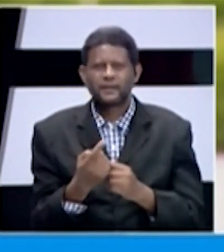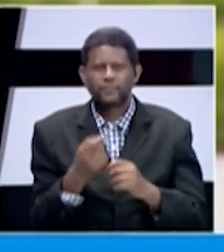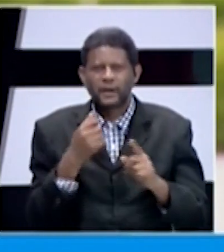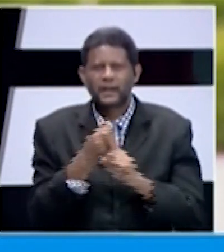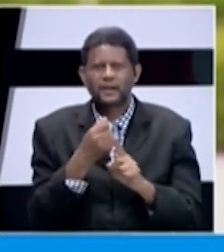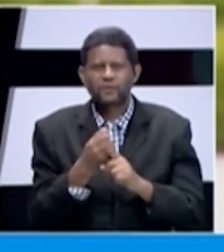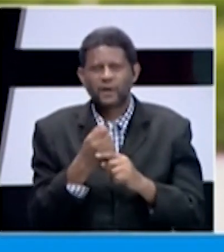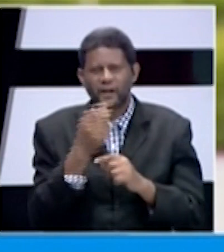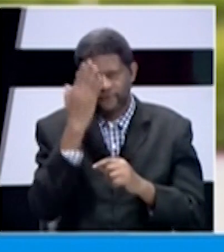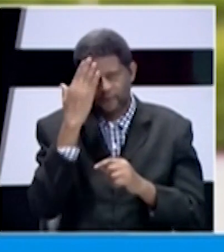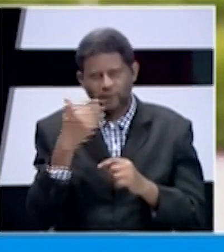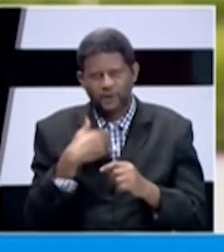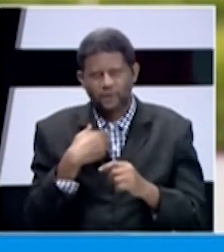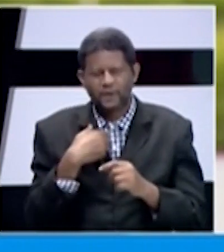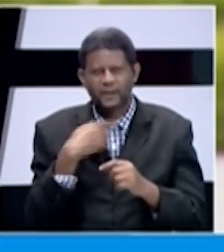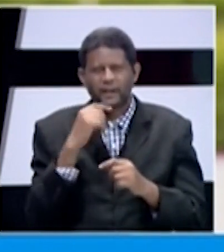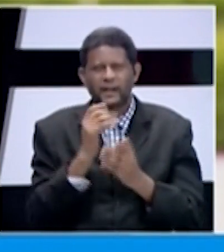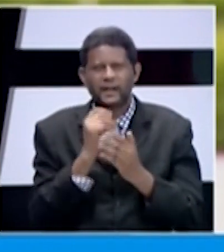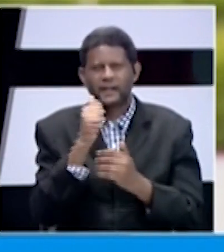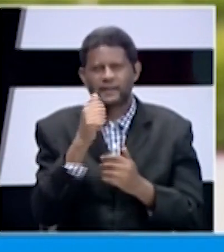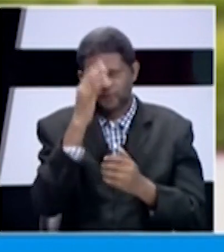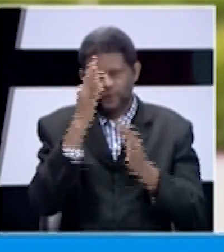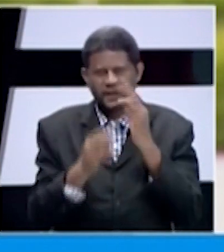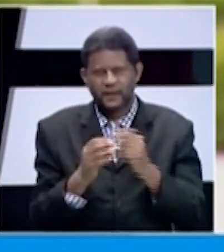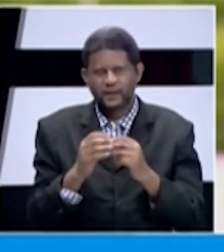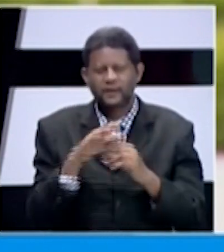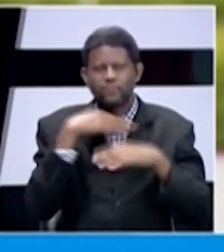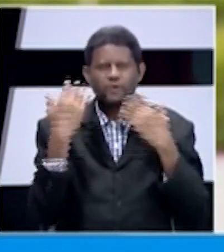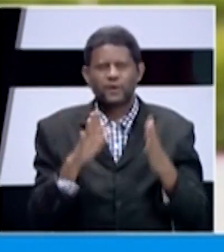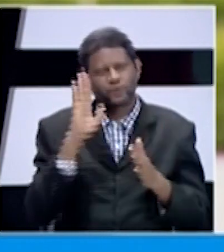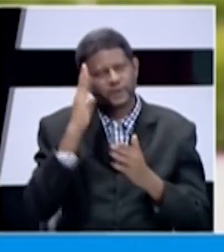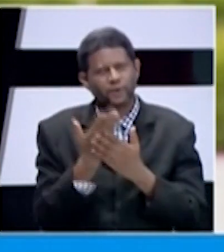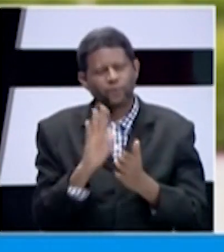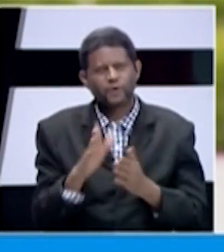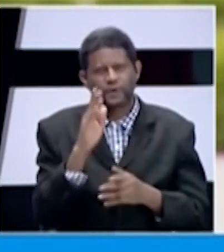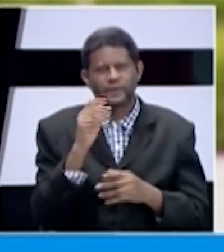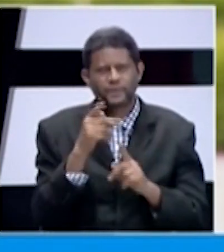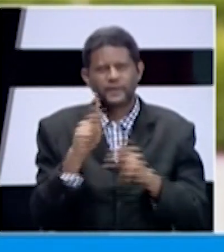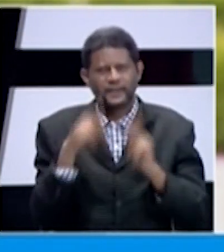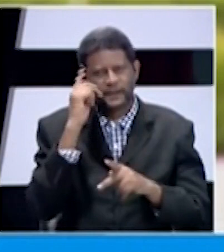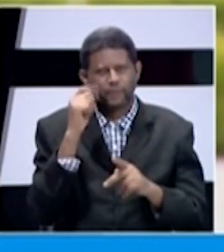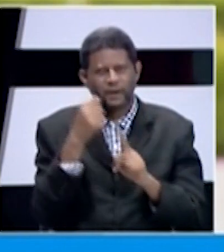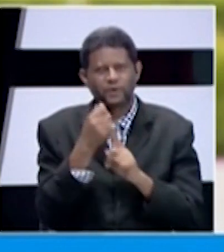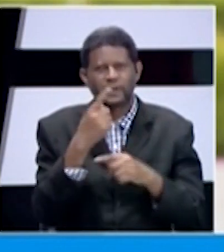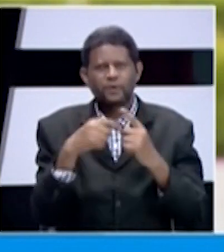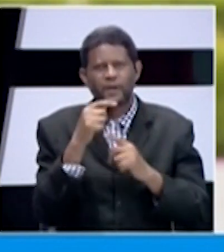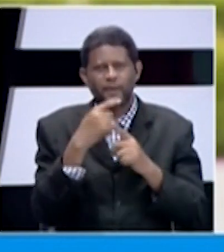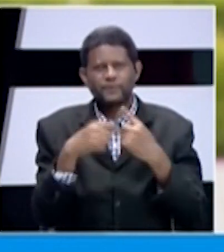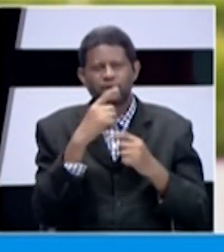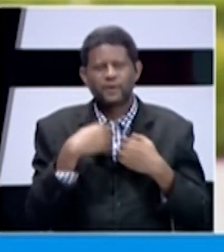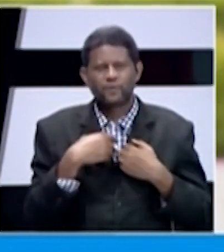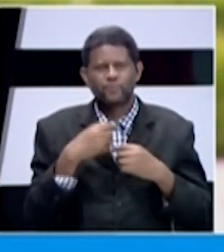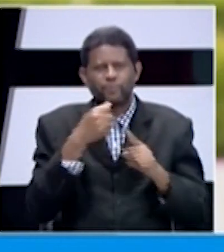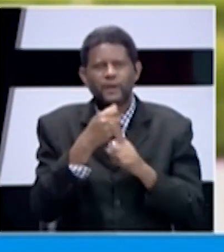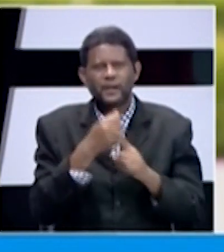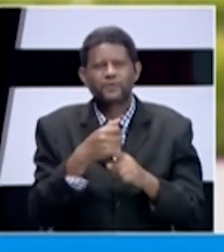ብቓልሱ ኣረጋጊፆ ኣሎ መሳዕ ሰብ ዝሳንኡ ናይ መስዋእቲ ድኩ ህዝቢ ትግራይ ብቓልሱ ኣረጋገፆ ኣረጋጊፆ ኣሎ ካልኣይ